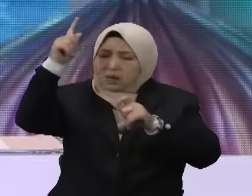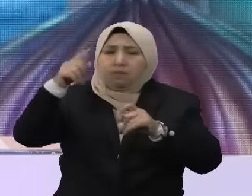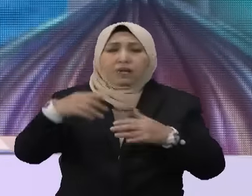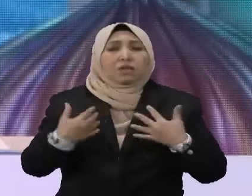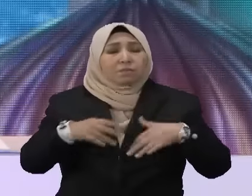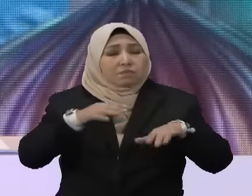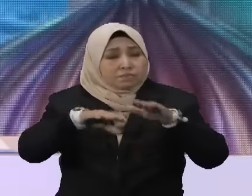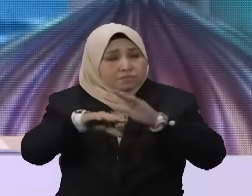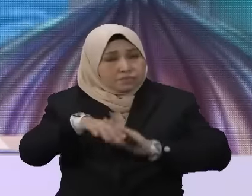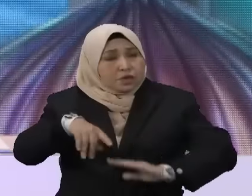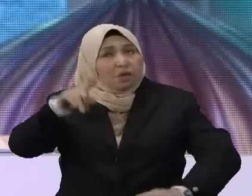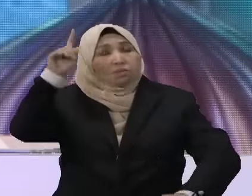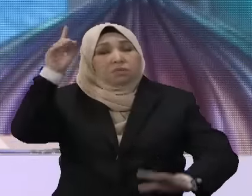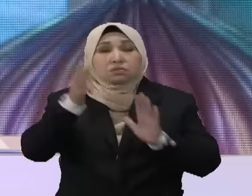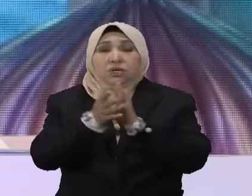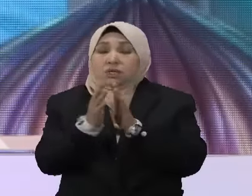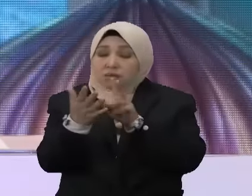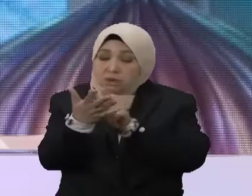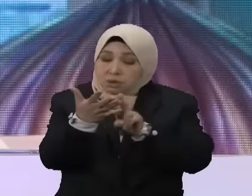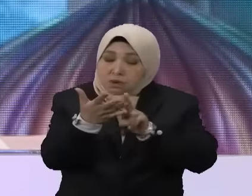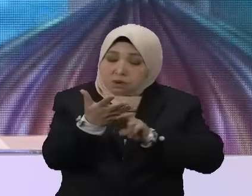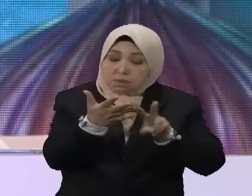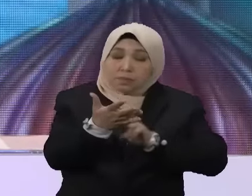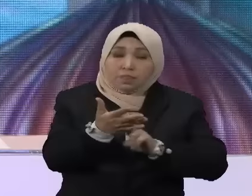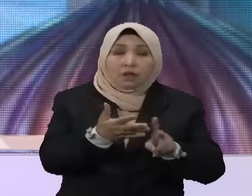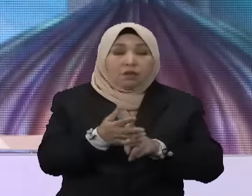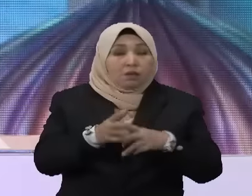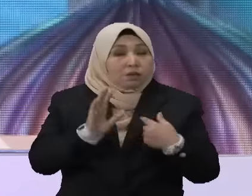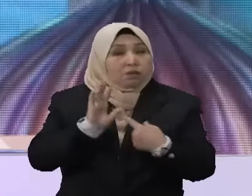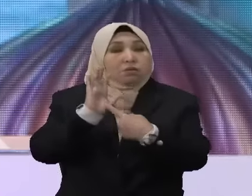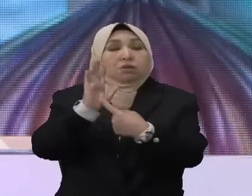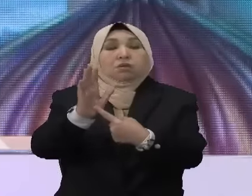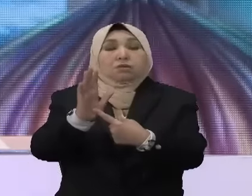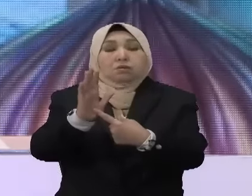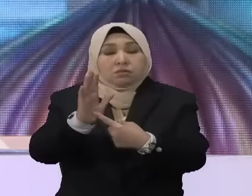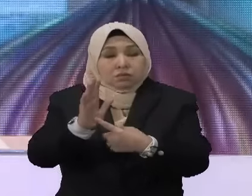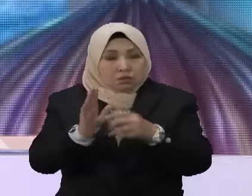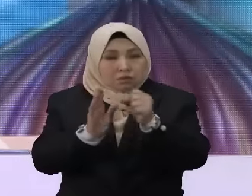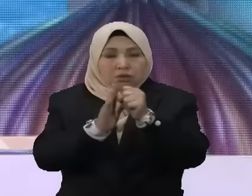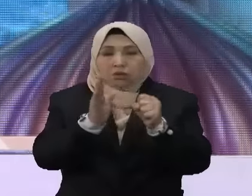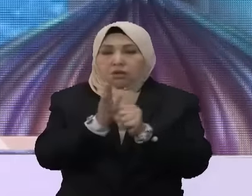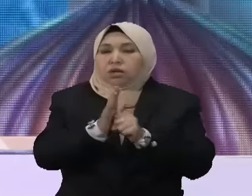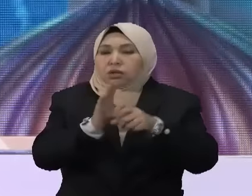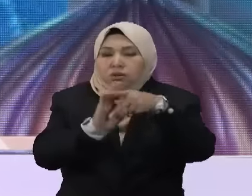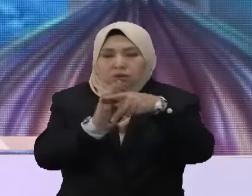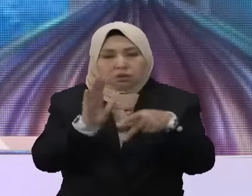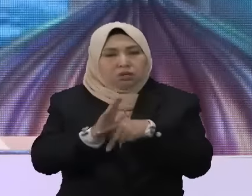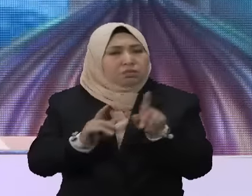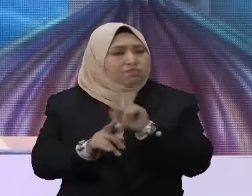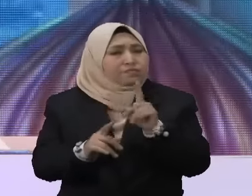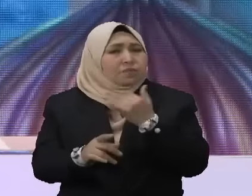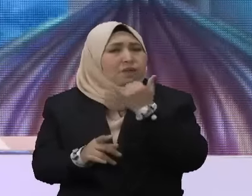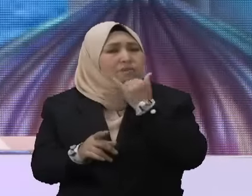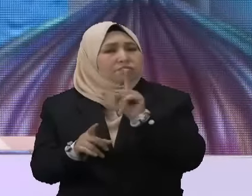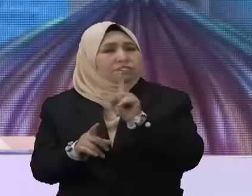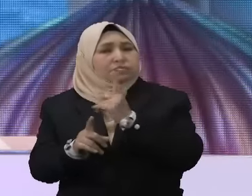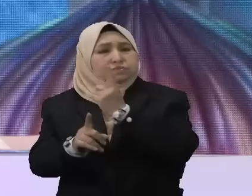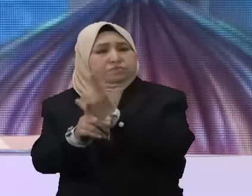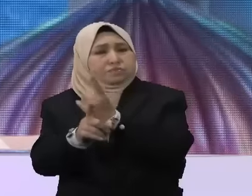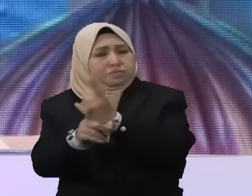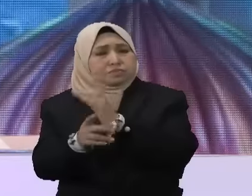SWT. Jadi apabila dibacakan, ditunjukkan syariat Islam, ditunjukkan mana yang hak, mana yang batil, maka dia ada